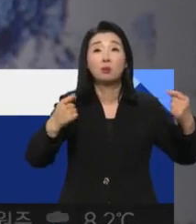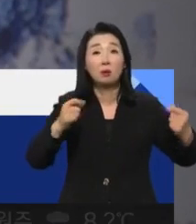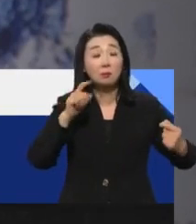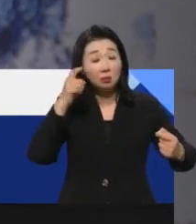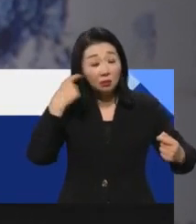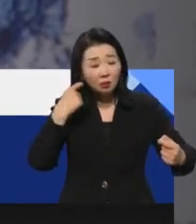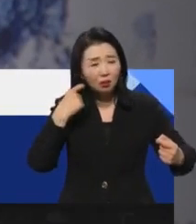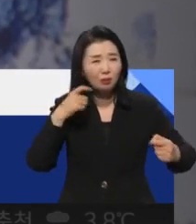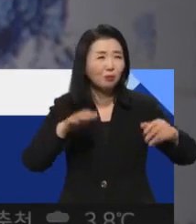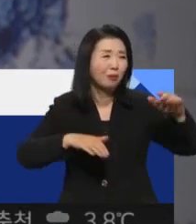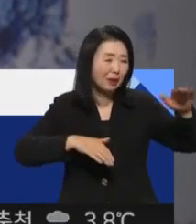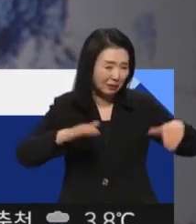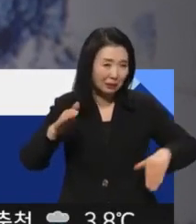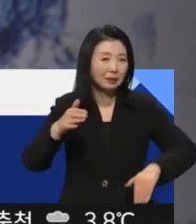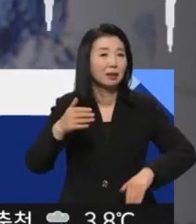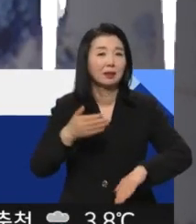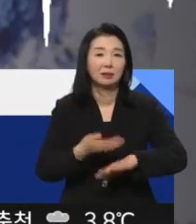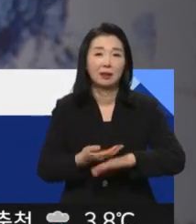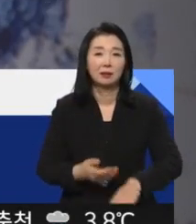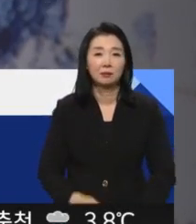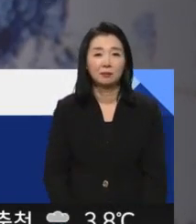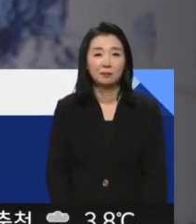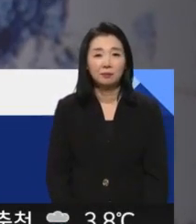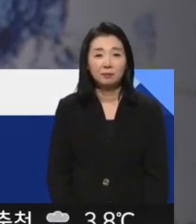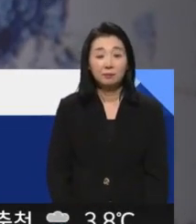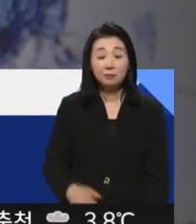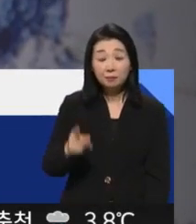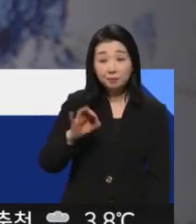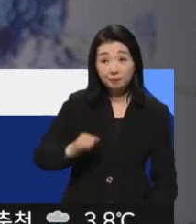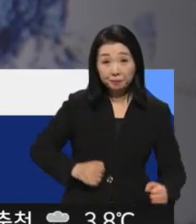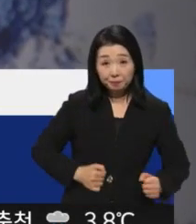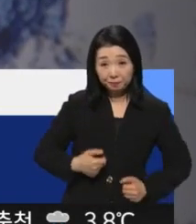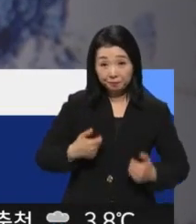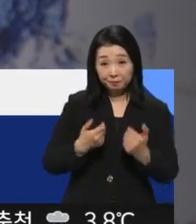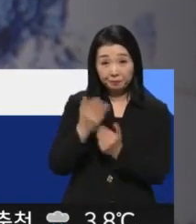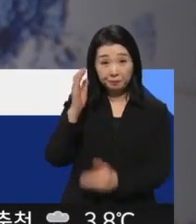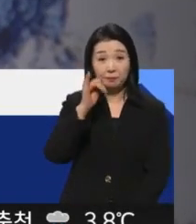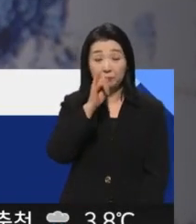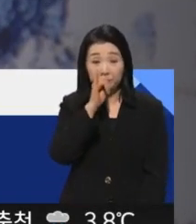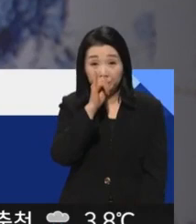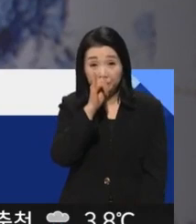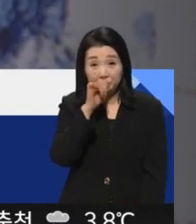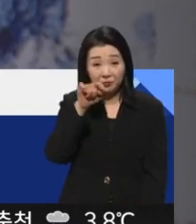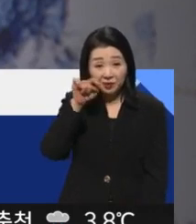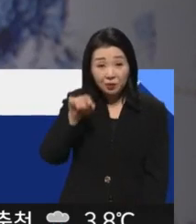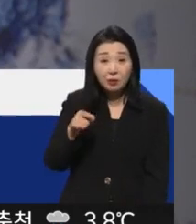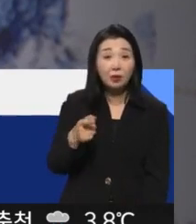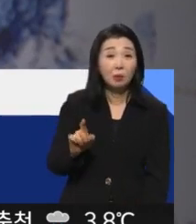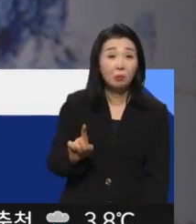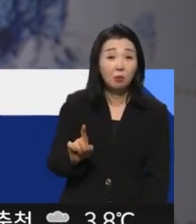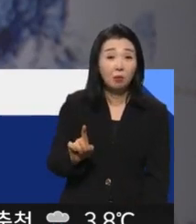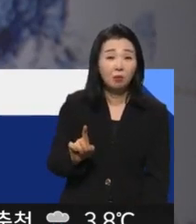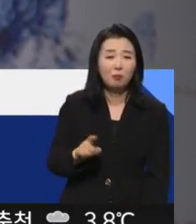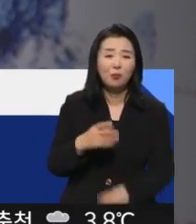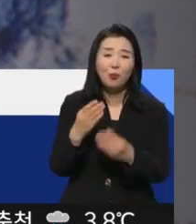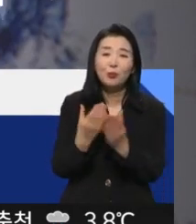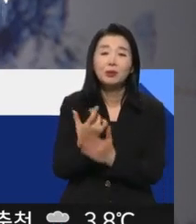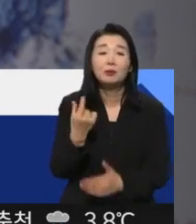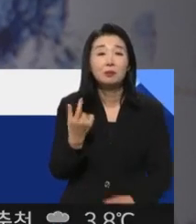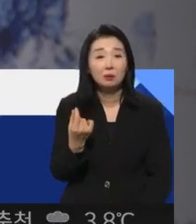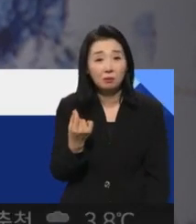이것도 불균형이죠, 언론 보도가. 근데 청개구리처럼 반대로 얘기하는 사람들 얘기가 마치 전부인